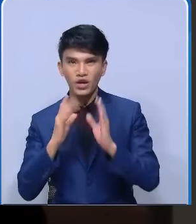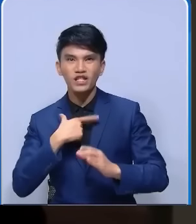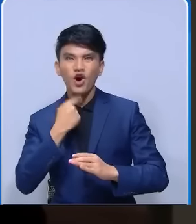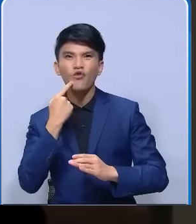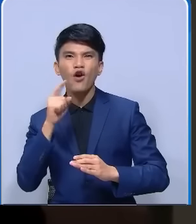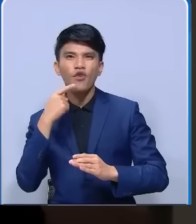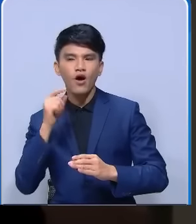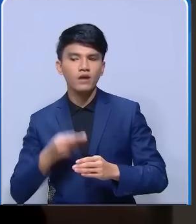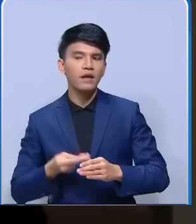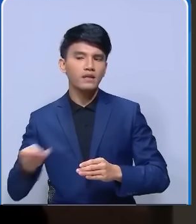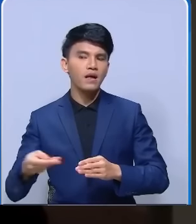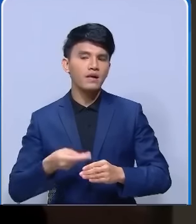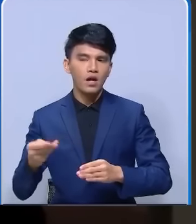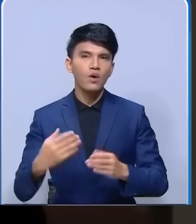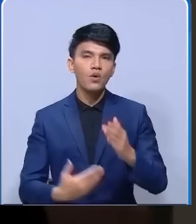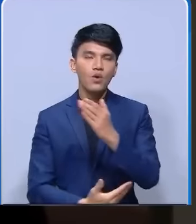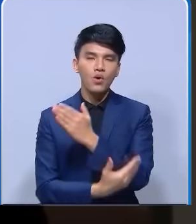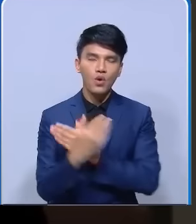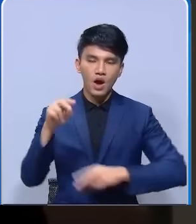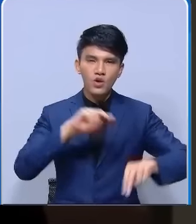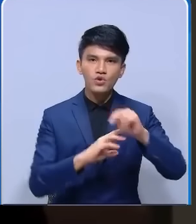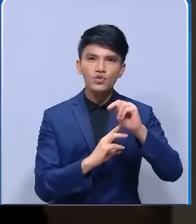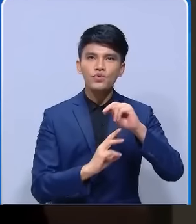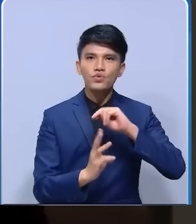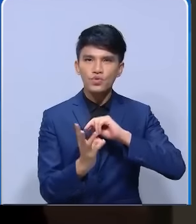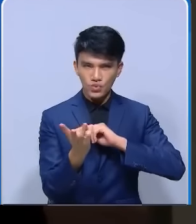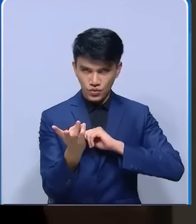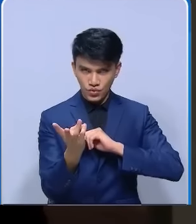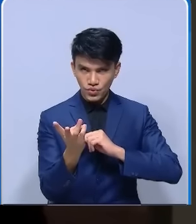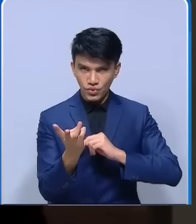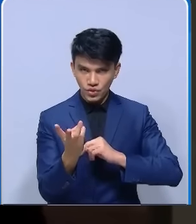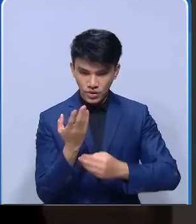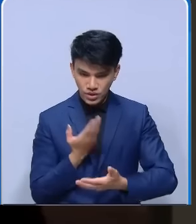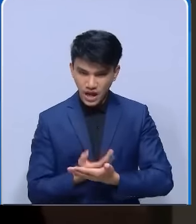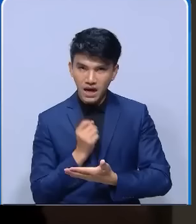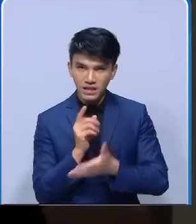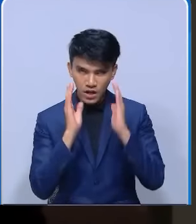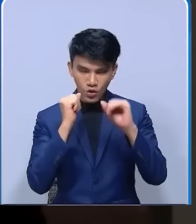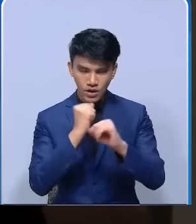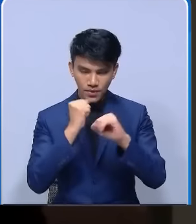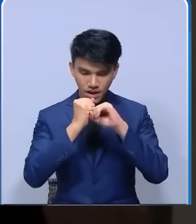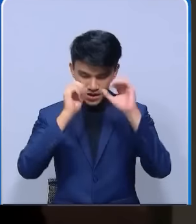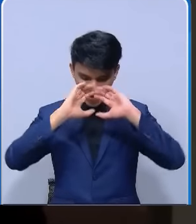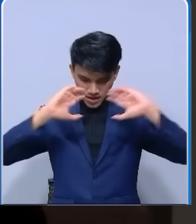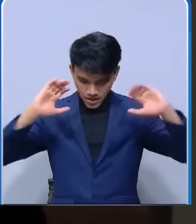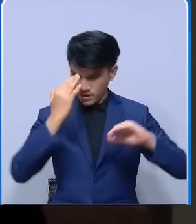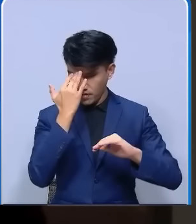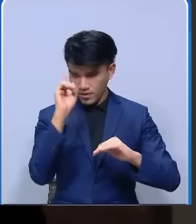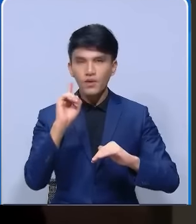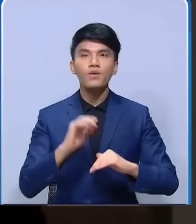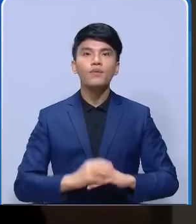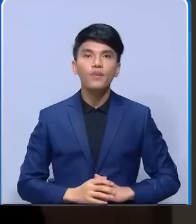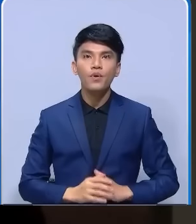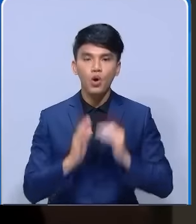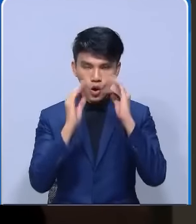โอกาสที่รับการคุ้มครองจะน้อยกว่ากับการที่จะไปจ่ายงานจ่ายเงินกับเจ้าหน้าที่รัฐหรือหน่วยงานรัฐเพราะอะไรครับเพราะเจ้าหน้าที่